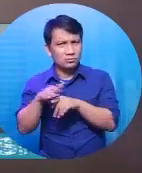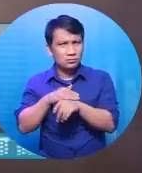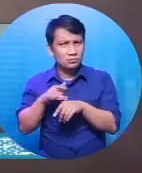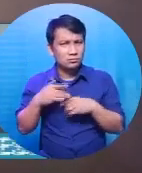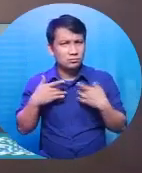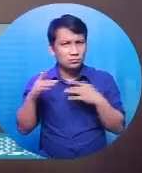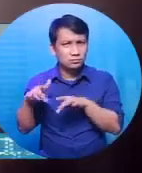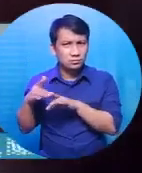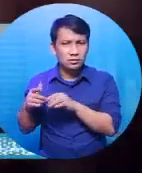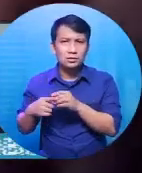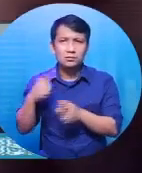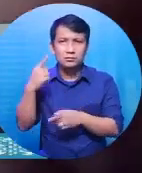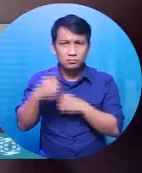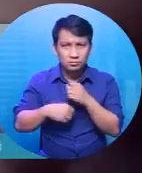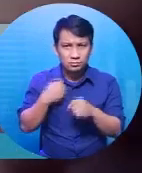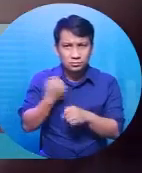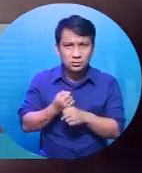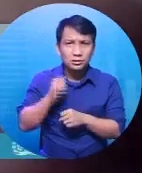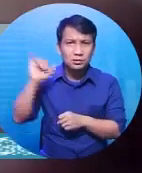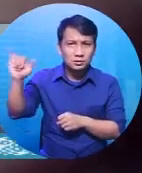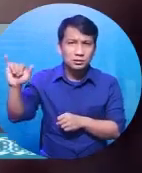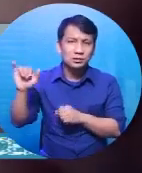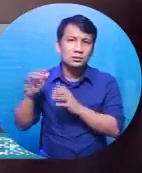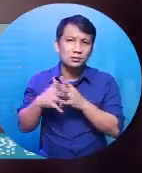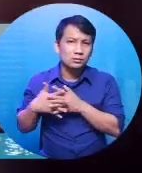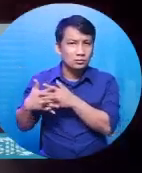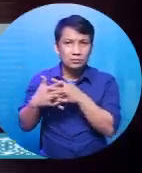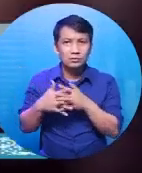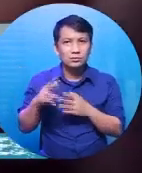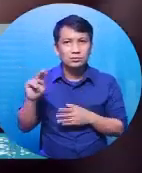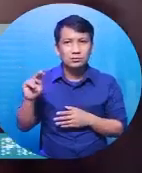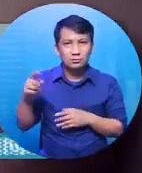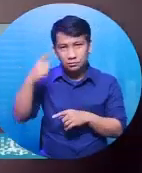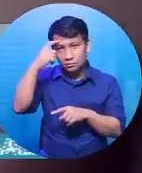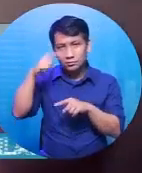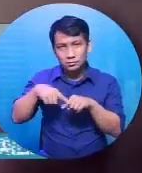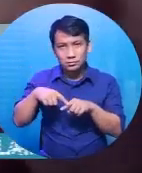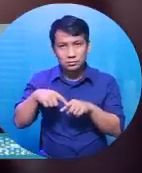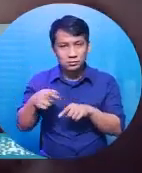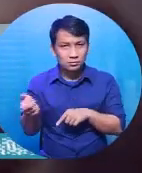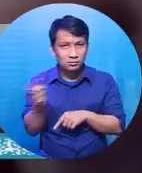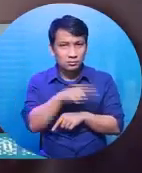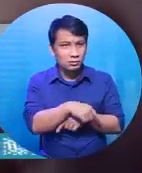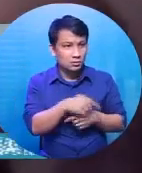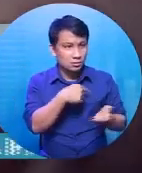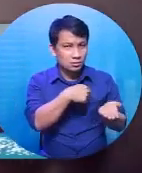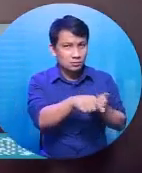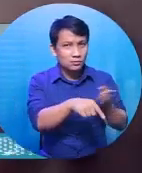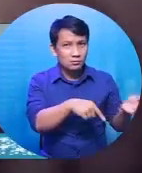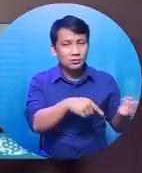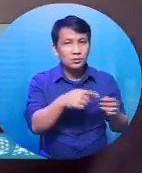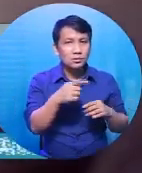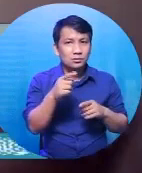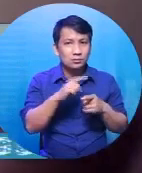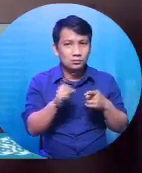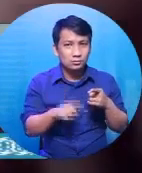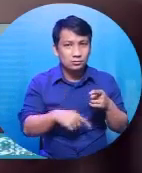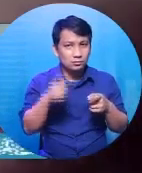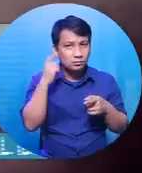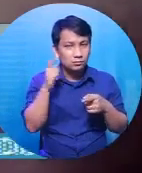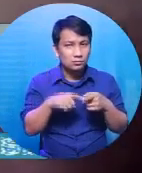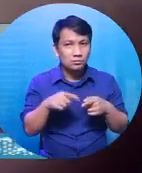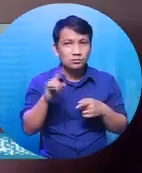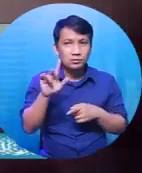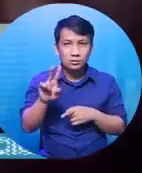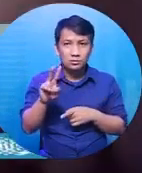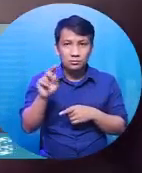dahil isang taon ang anak ko sa Amerika. Nag-uupa siya sa'yo, ilaw, tubig, wifi, kumpleto ka, dalawa TV